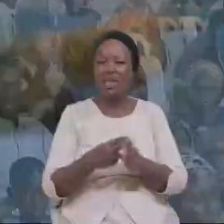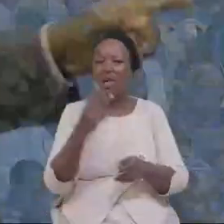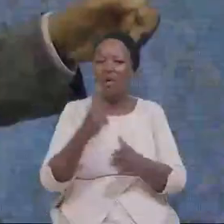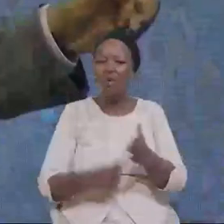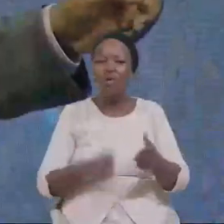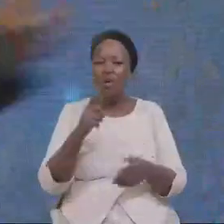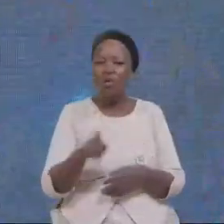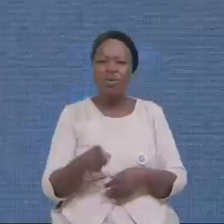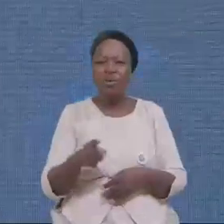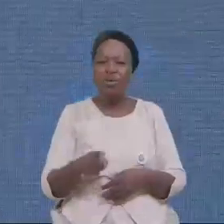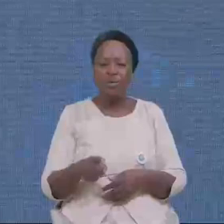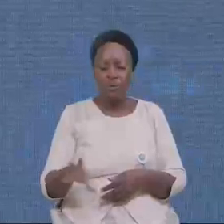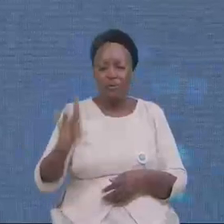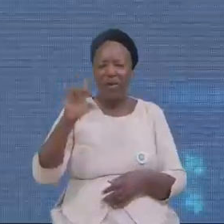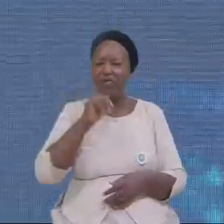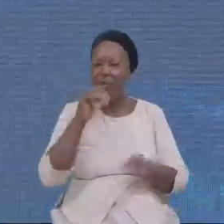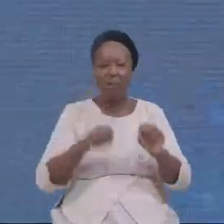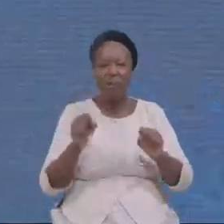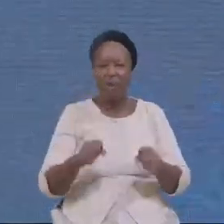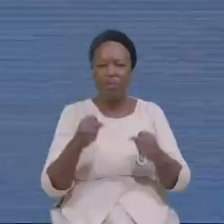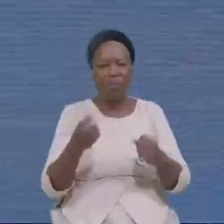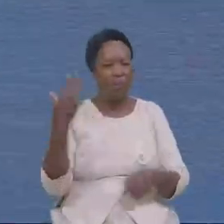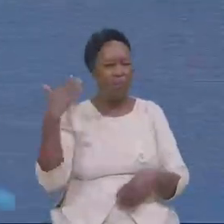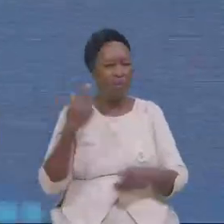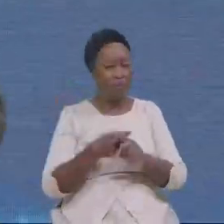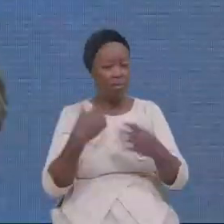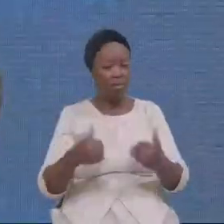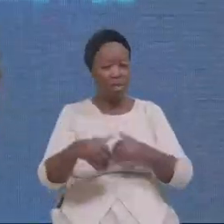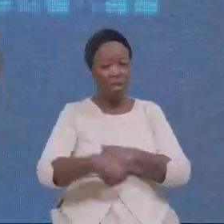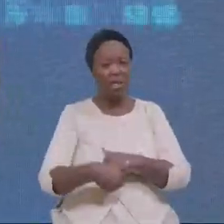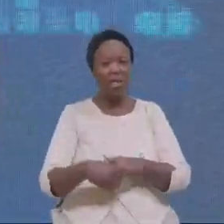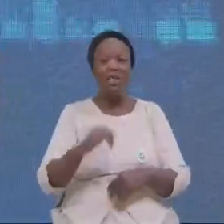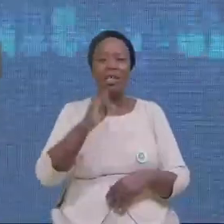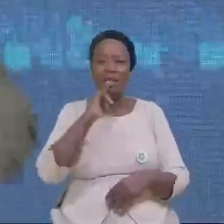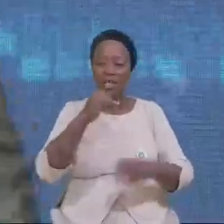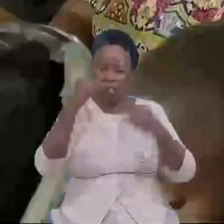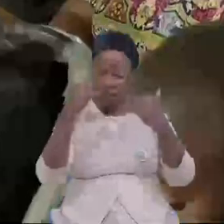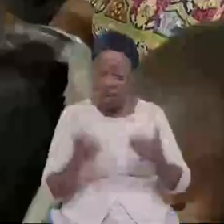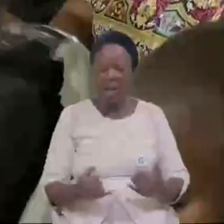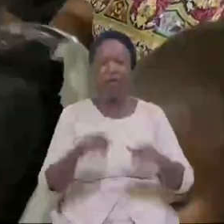trouvais impossible avant, à part de ce soir, c'est maintenant possible.